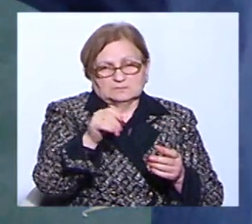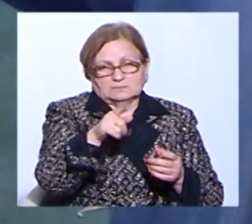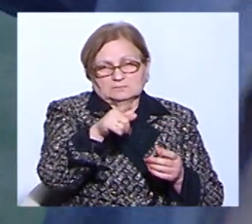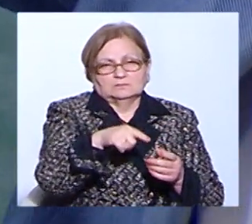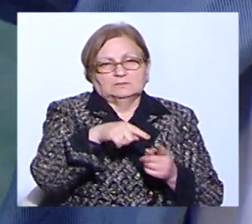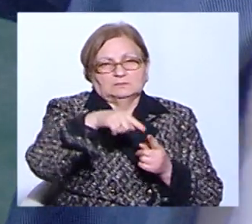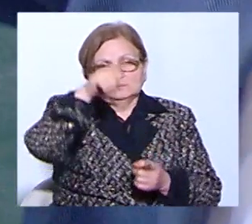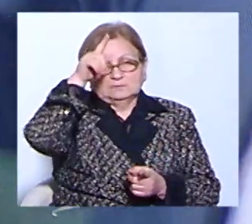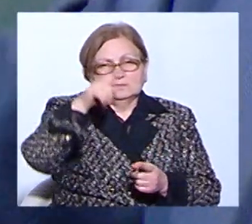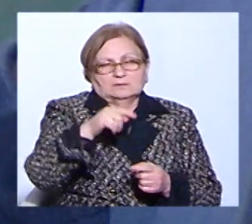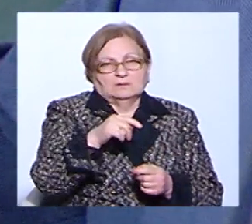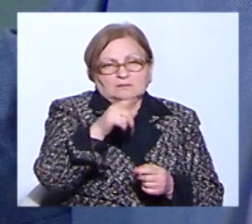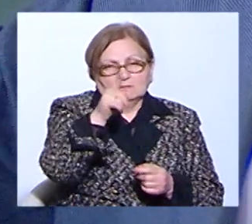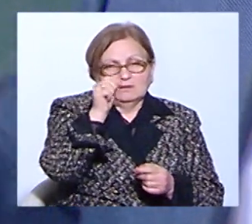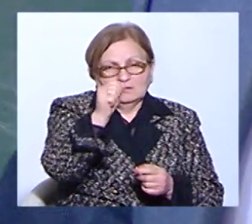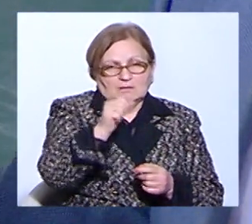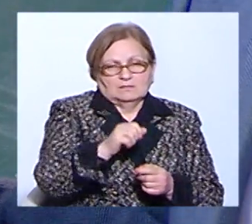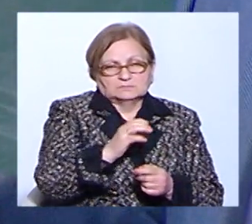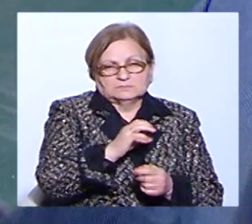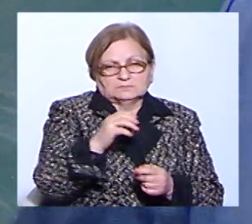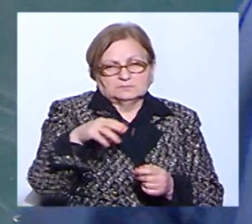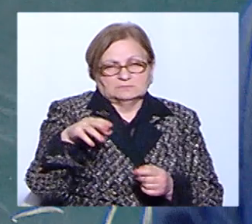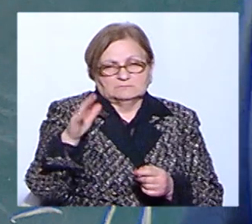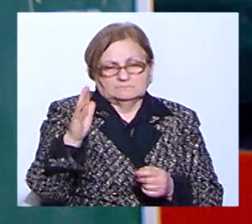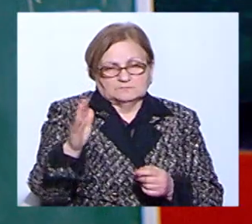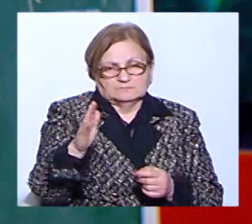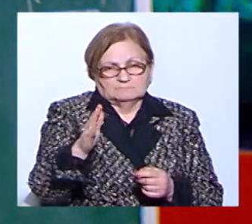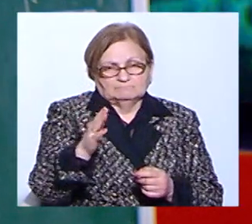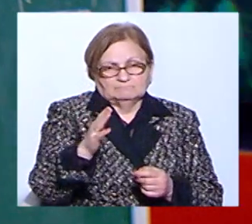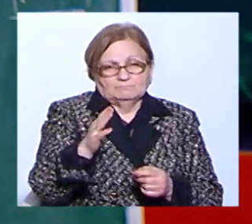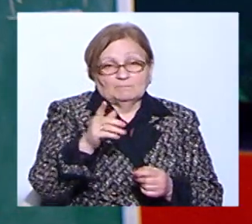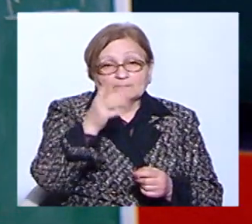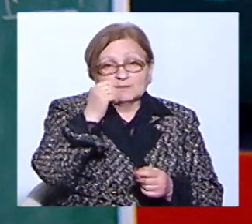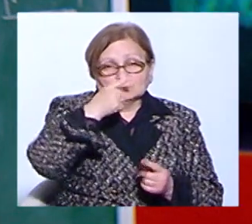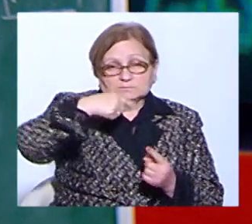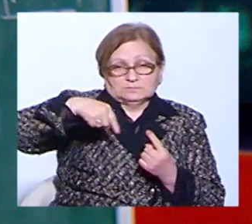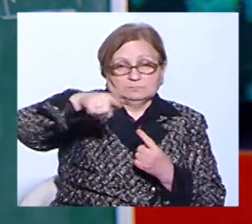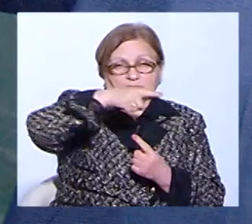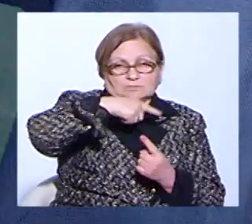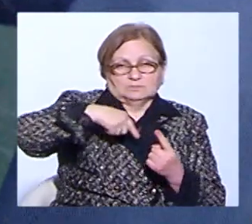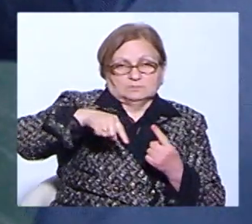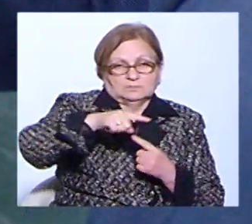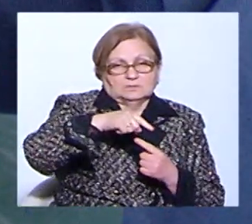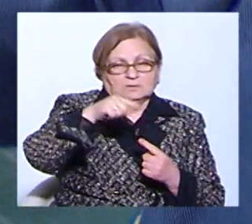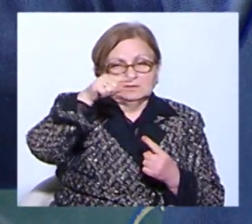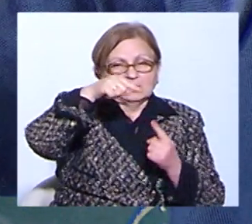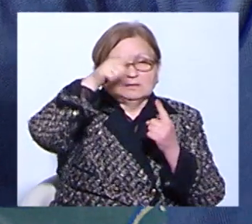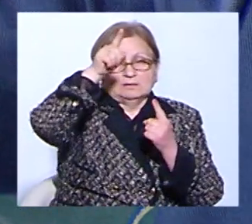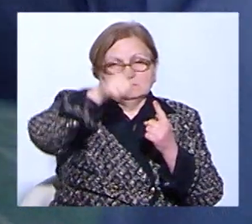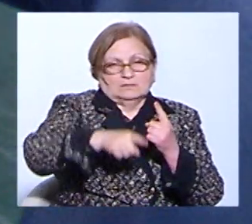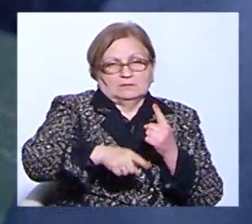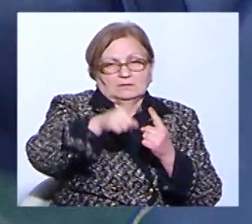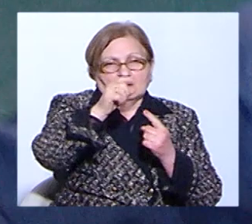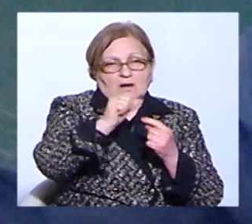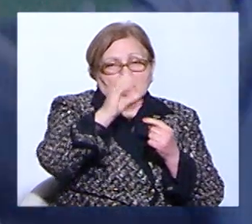ვერტიკალური, ეს იყოს მაგალითად ACB. როდესაც ბრუნავთ AC ღერძის გარშემო, ესე იგი AC